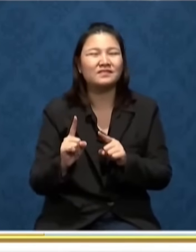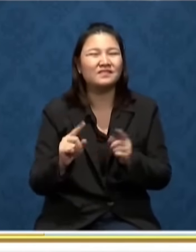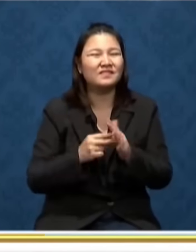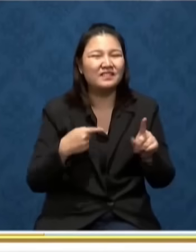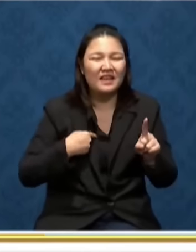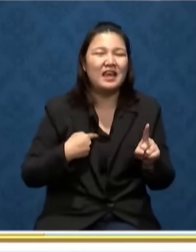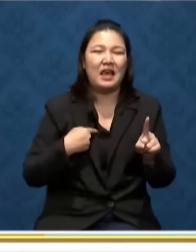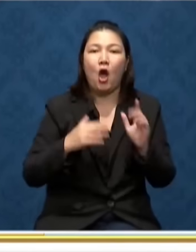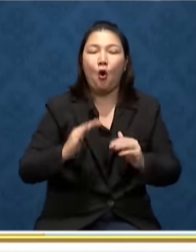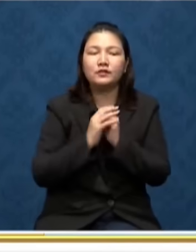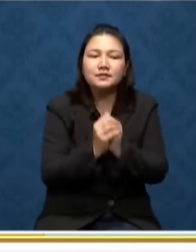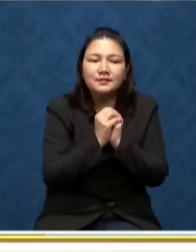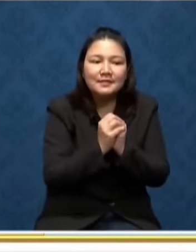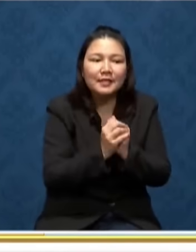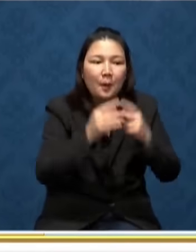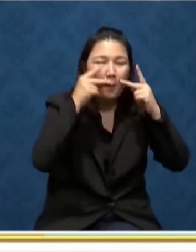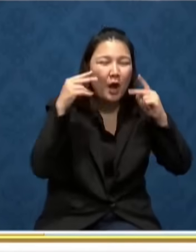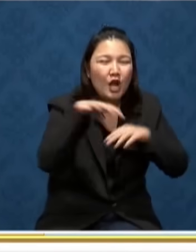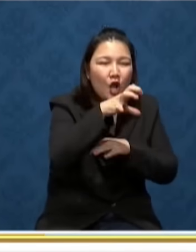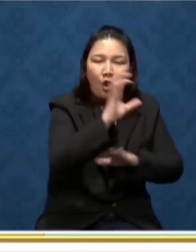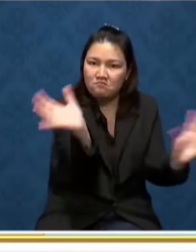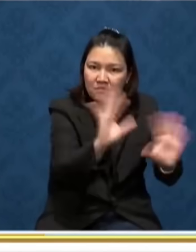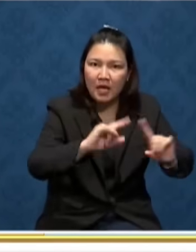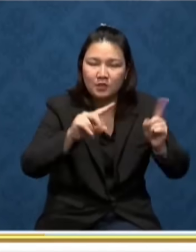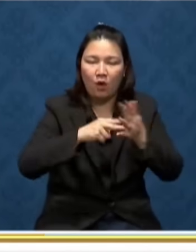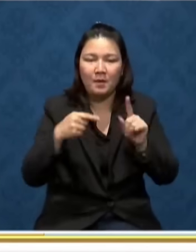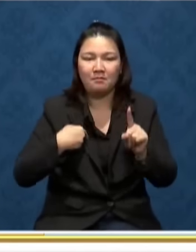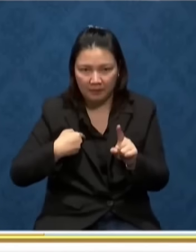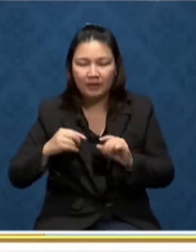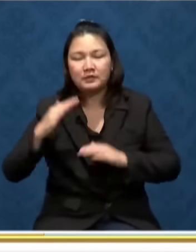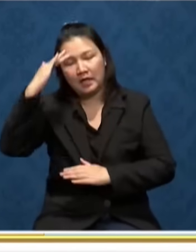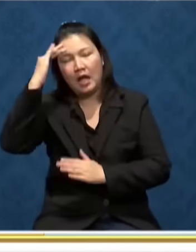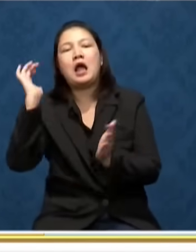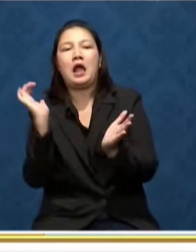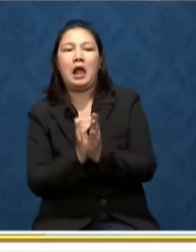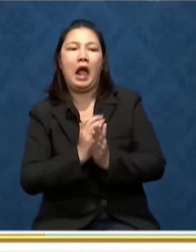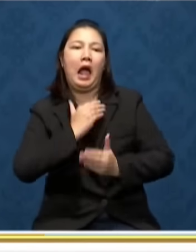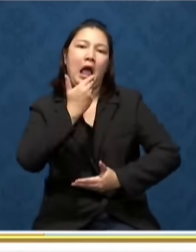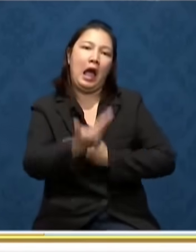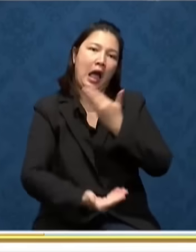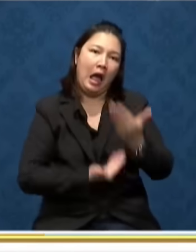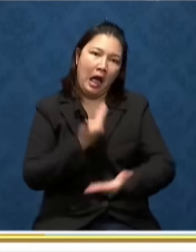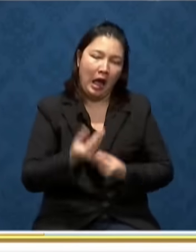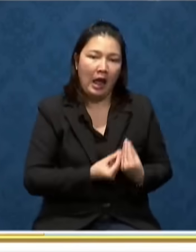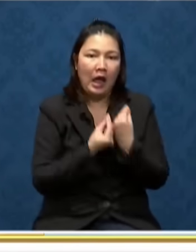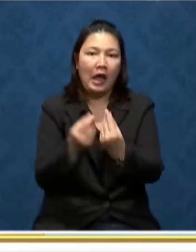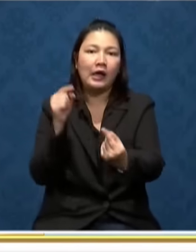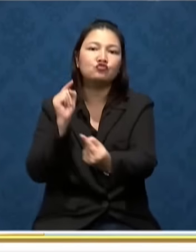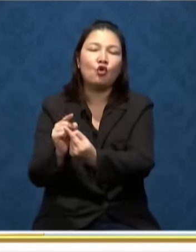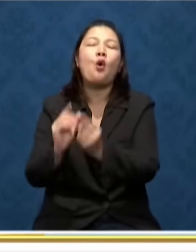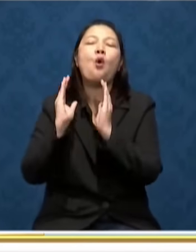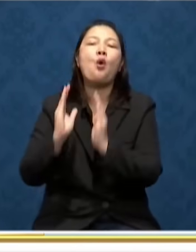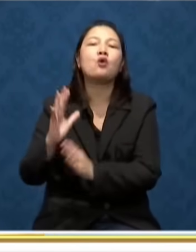ตำรวจยศพันตำรวจโทและข้าราชการกระทรวงพาณิชย์ขายข้อมูลทะเบียนราษฎร์และทะเบียนการค้าให้กับแก๊ง